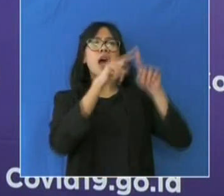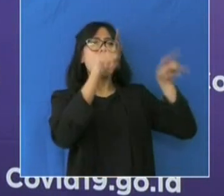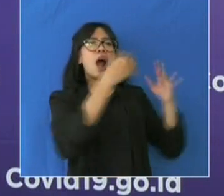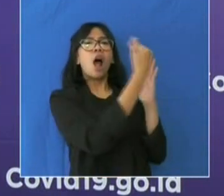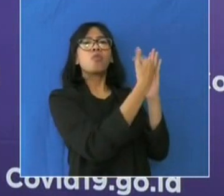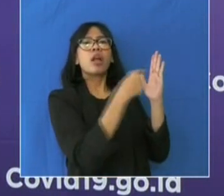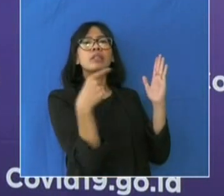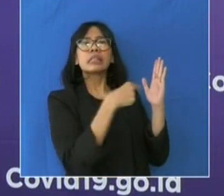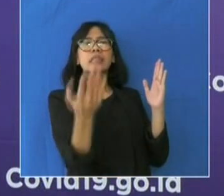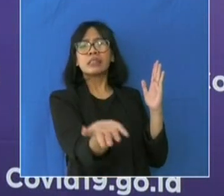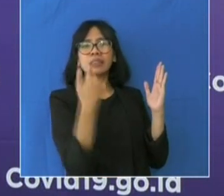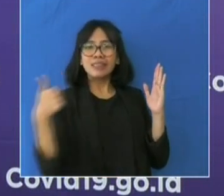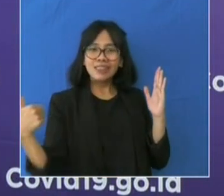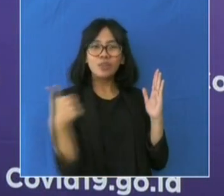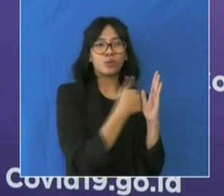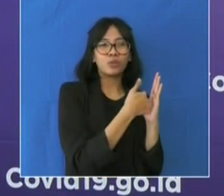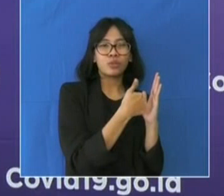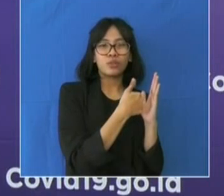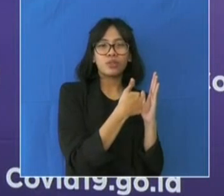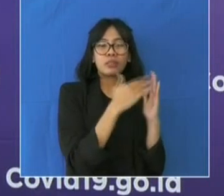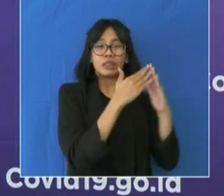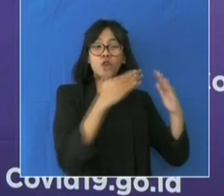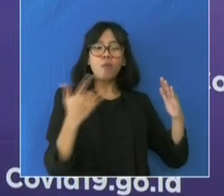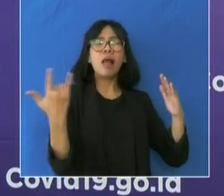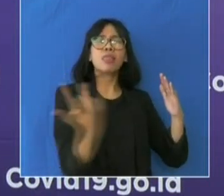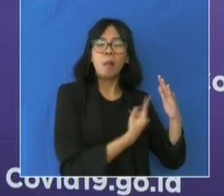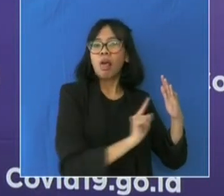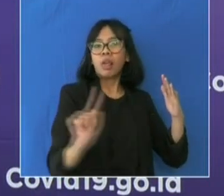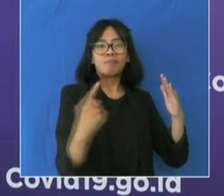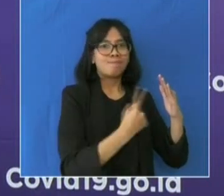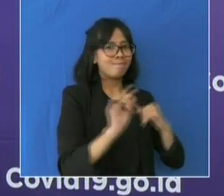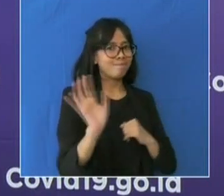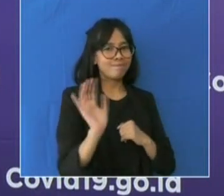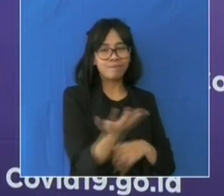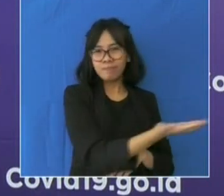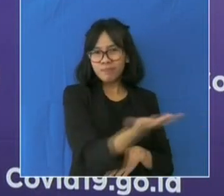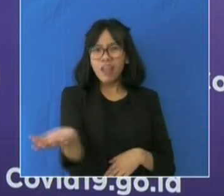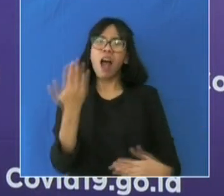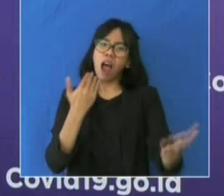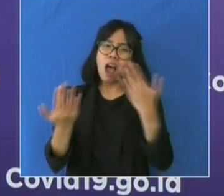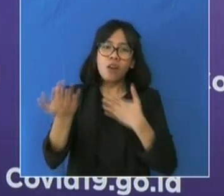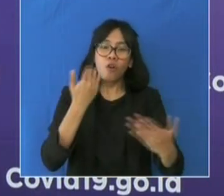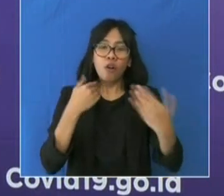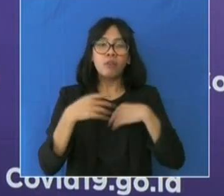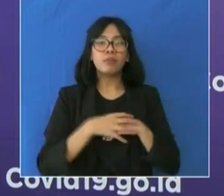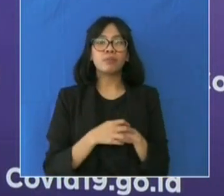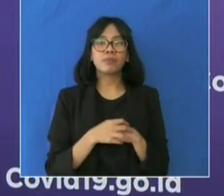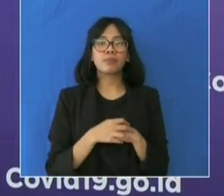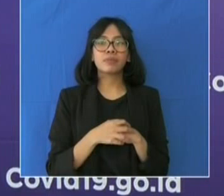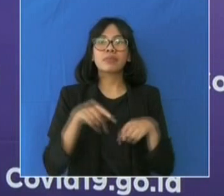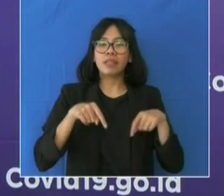pemerintah dalam berada di rumah saja kami sejak saudara sekalian